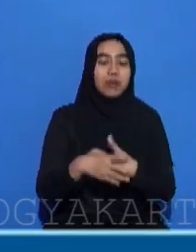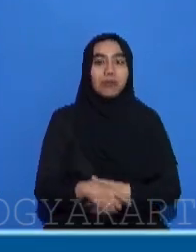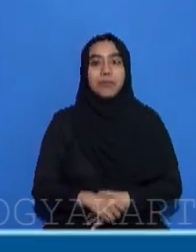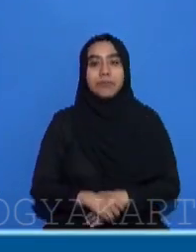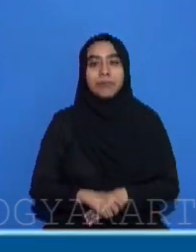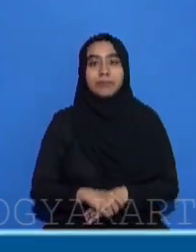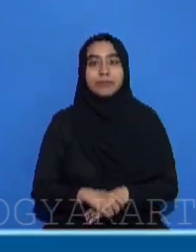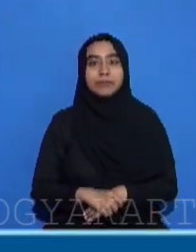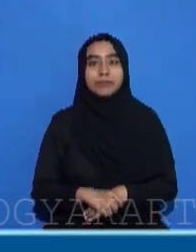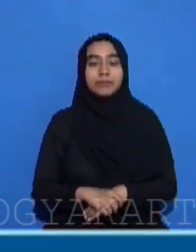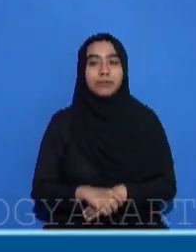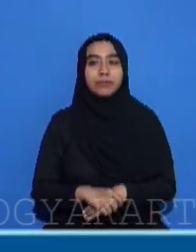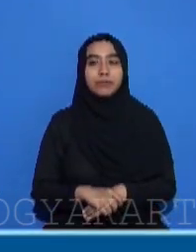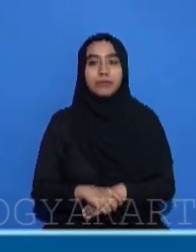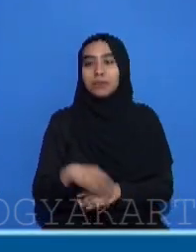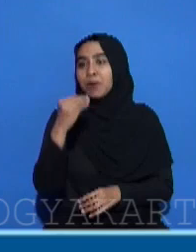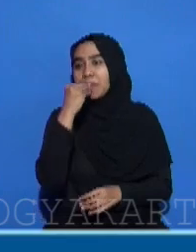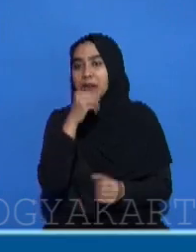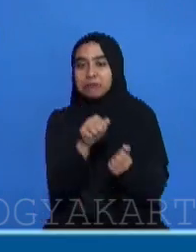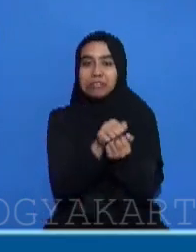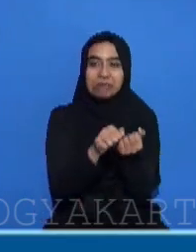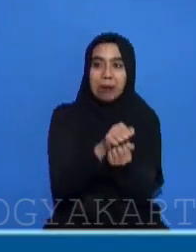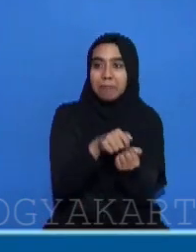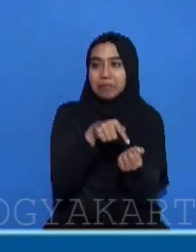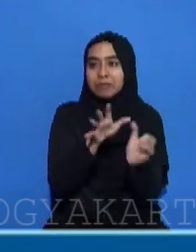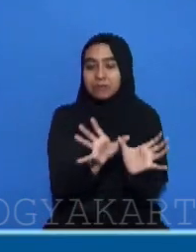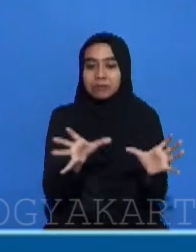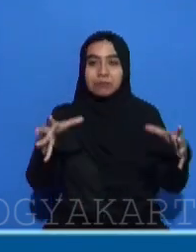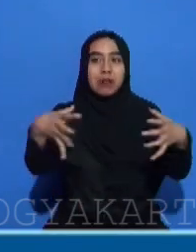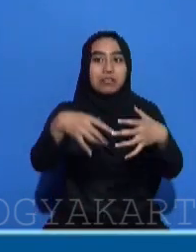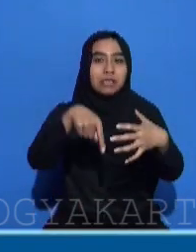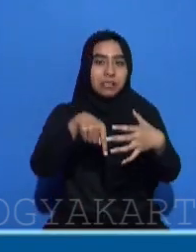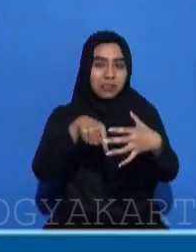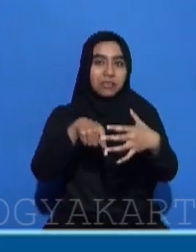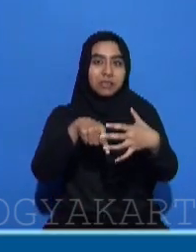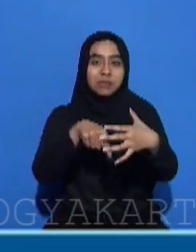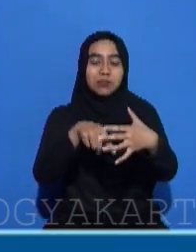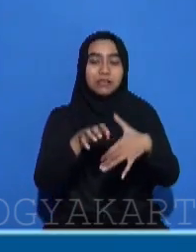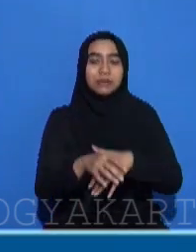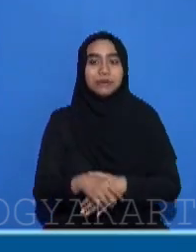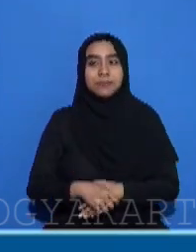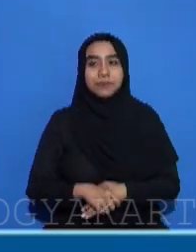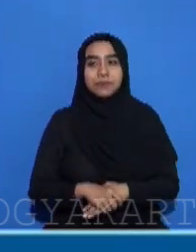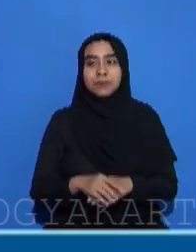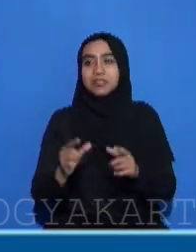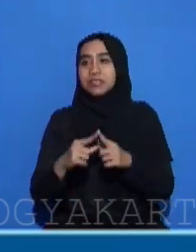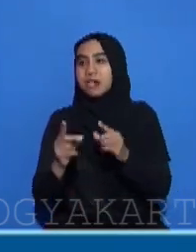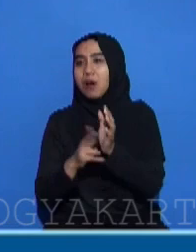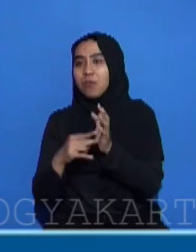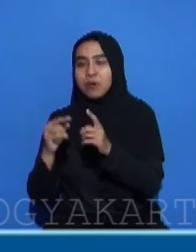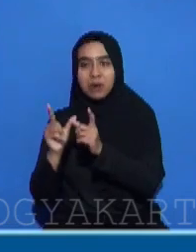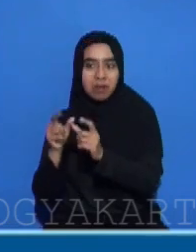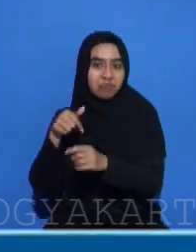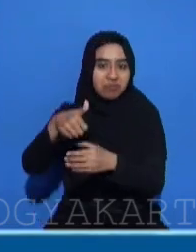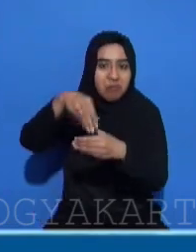menika makum pakan ing wadah plastik kala wau ingko kedhap hawa. Miturut Anwar, bahan pakan menika saged dipun